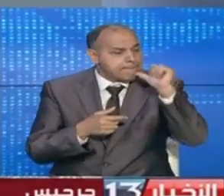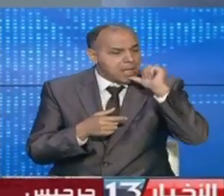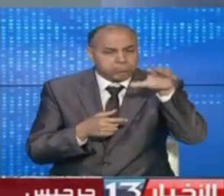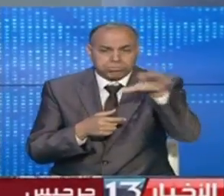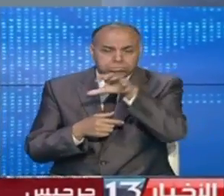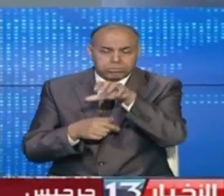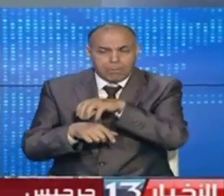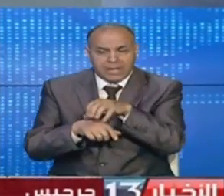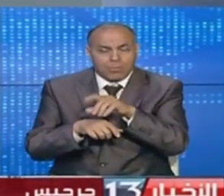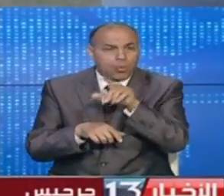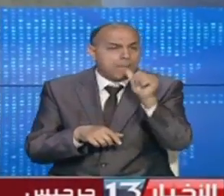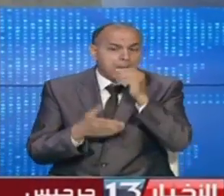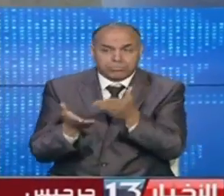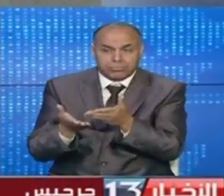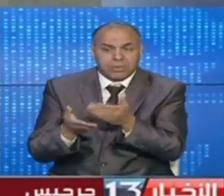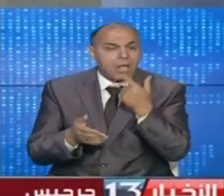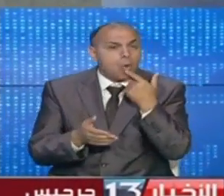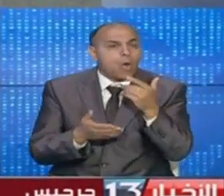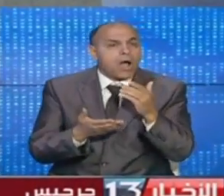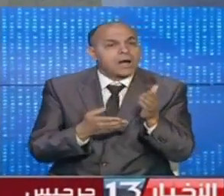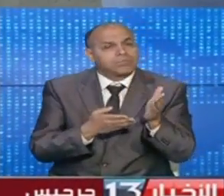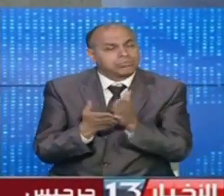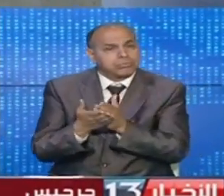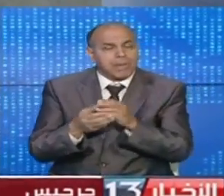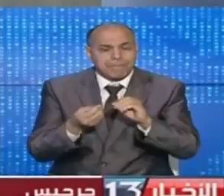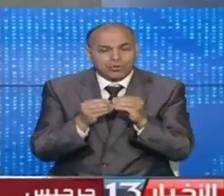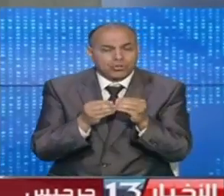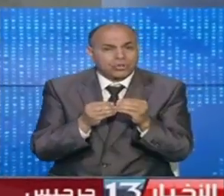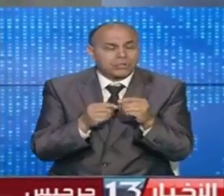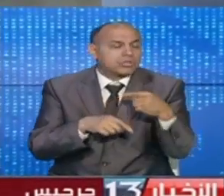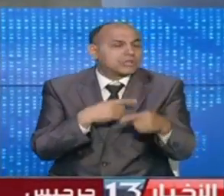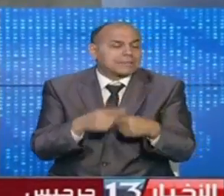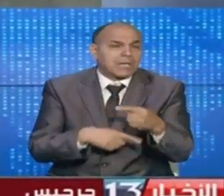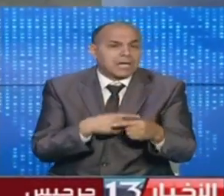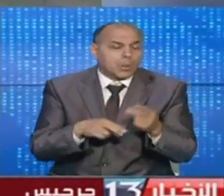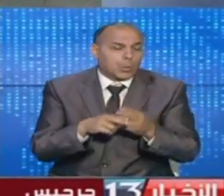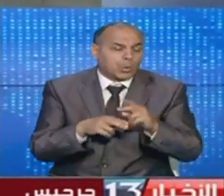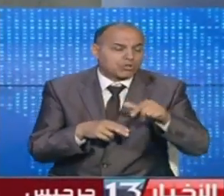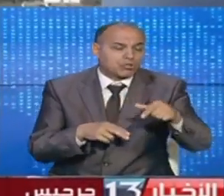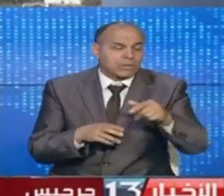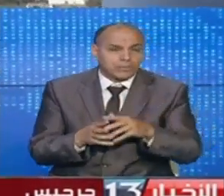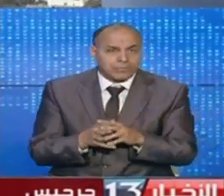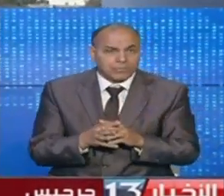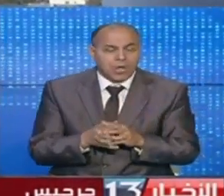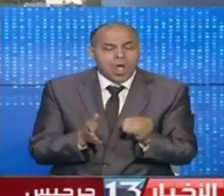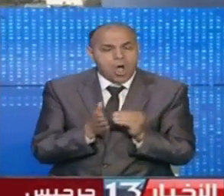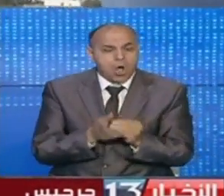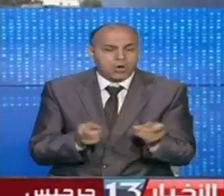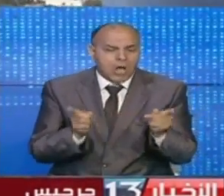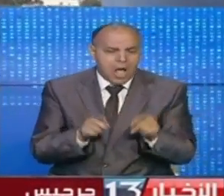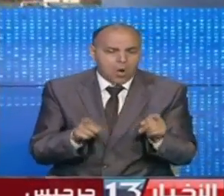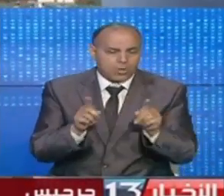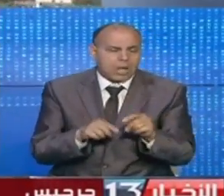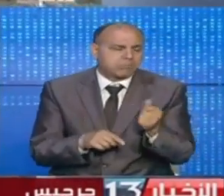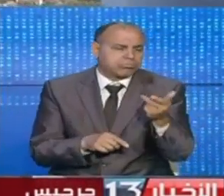أحياء المعتمدية بالماء وتجنيبهم معاناة مستمرة منذ أشهر. متكررة معناها الحكاية، مش مرة